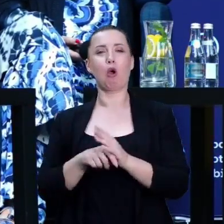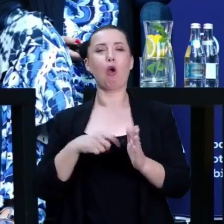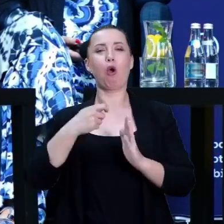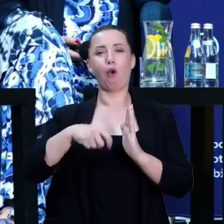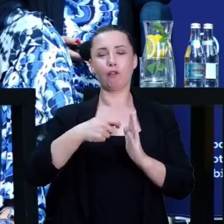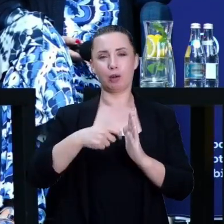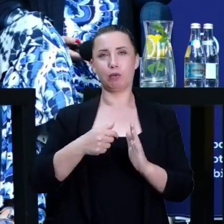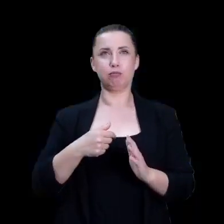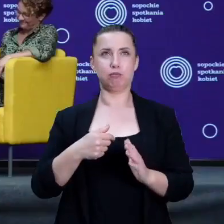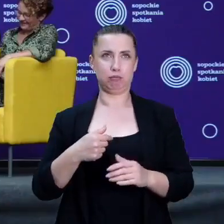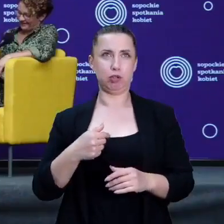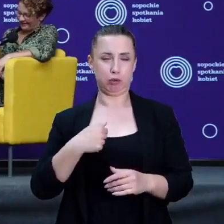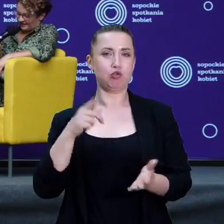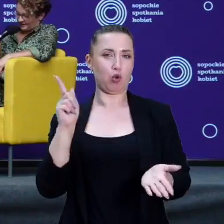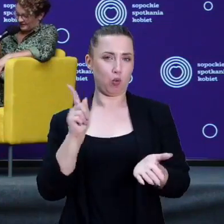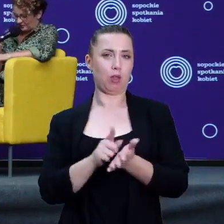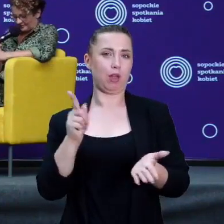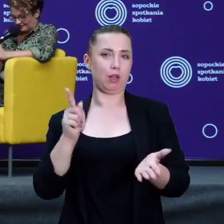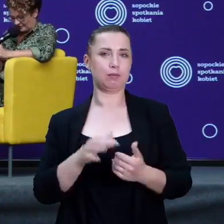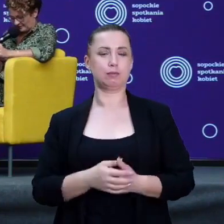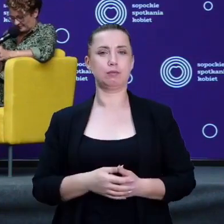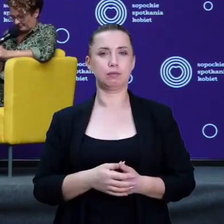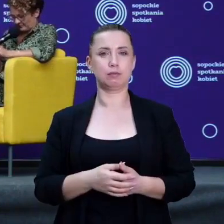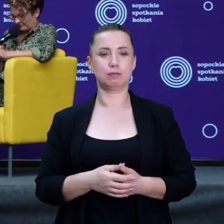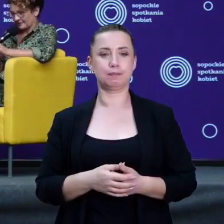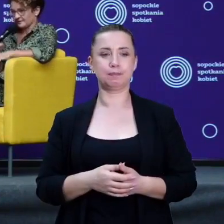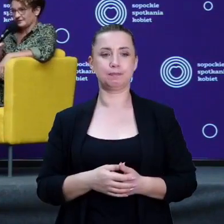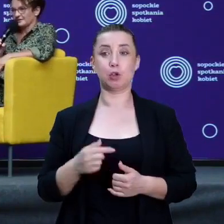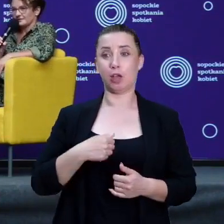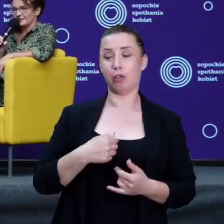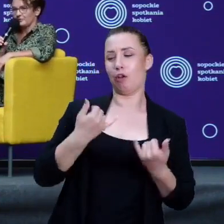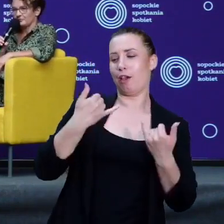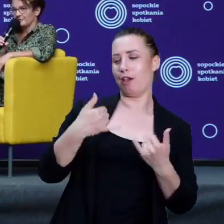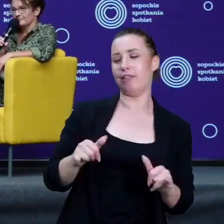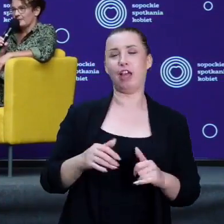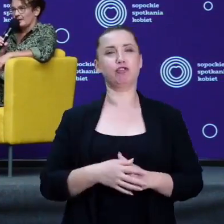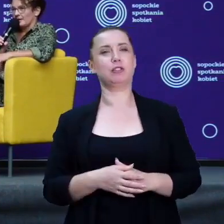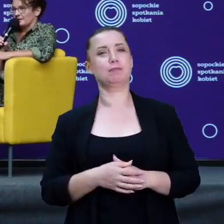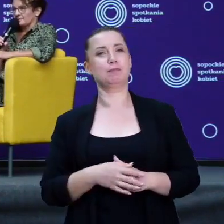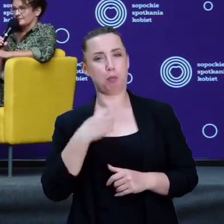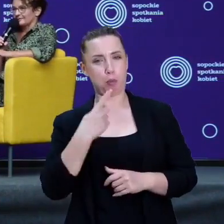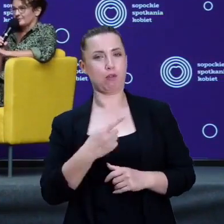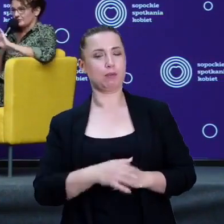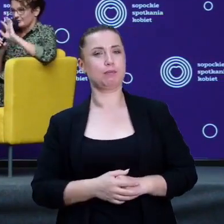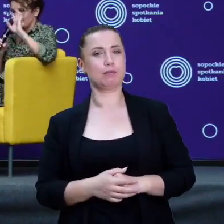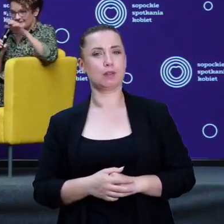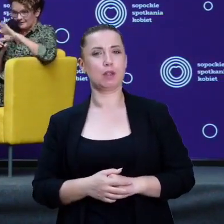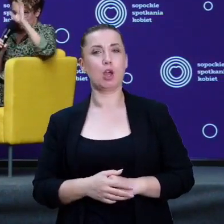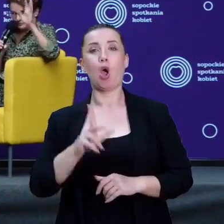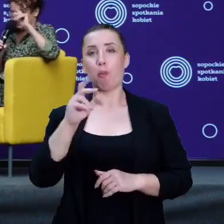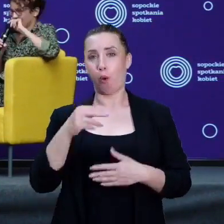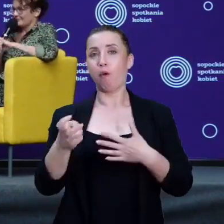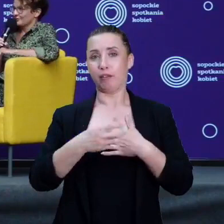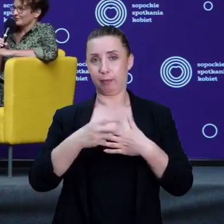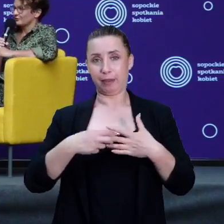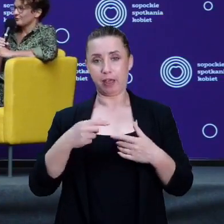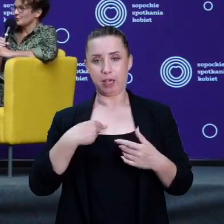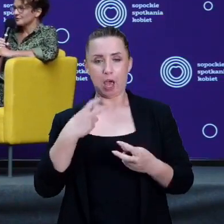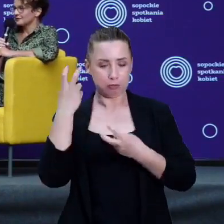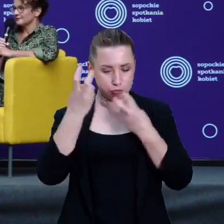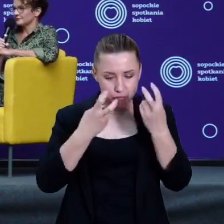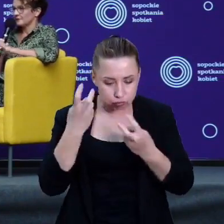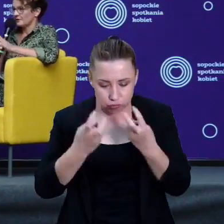chyba dobrze na tym wychodzę. No to ja tak trochę prowokacyjnie jednak powiem, bo w tych badaniach, do których się tam